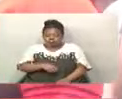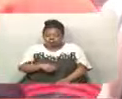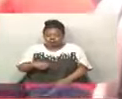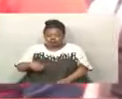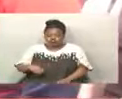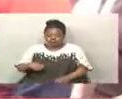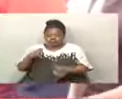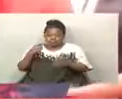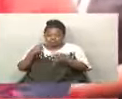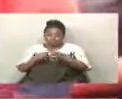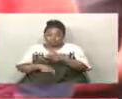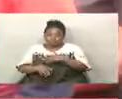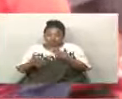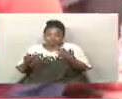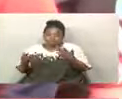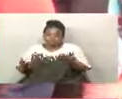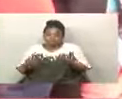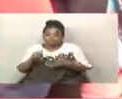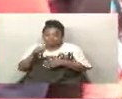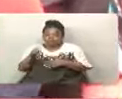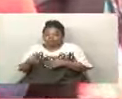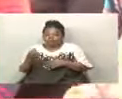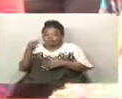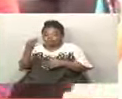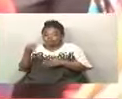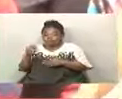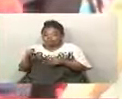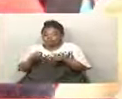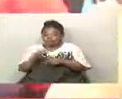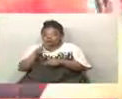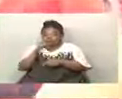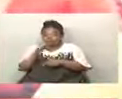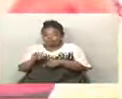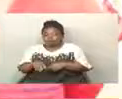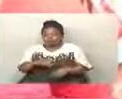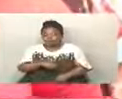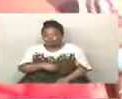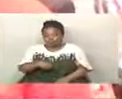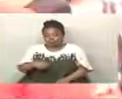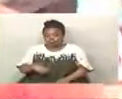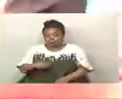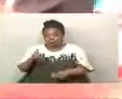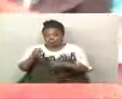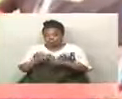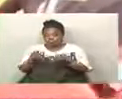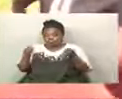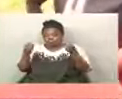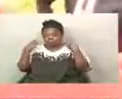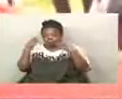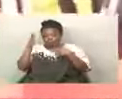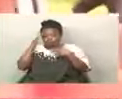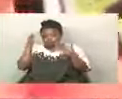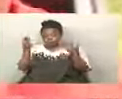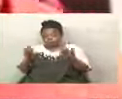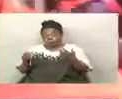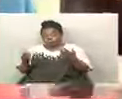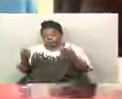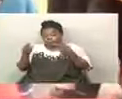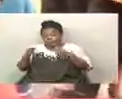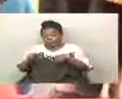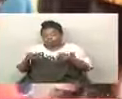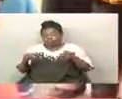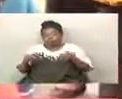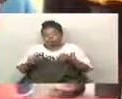Mwesigye agamba nti omugenzi abadde ne bannabalala basatu ne kitaabwe Saalongo Mwesigye nga bava bushenyi nye kumanyagana we bagwiride mu